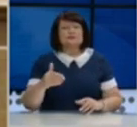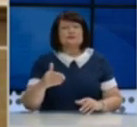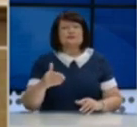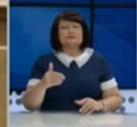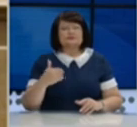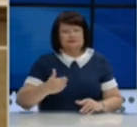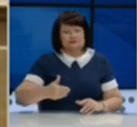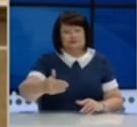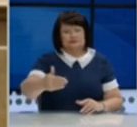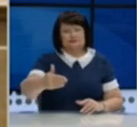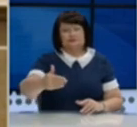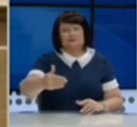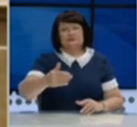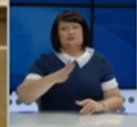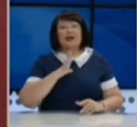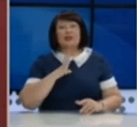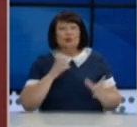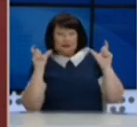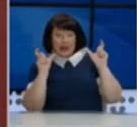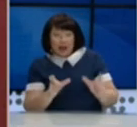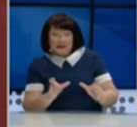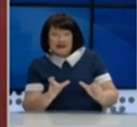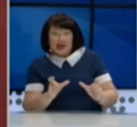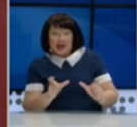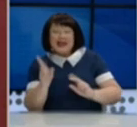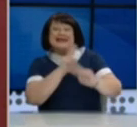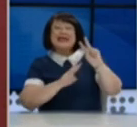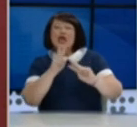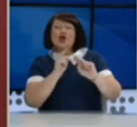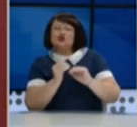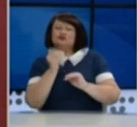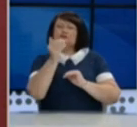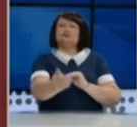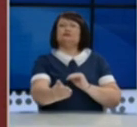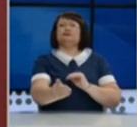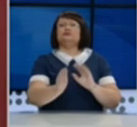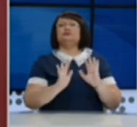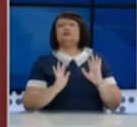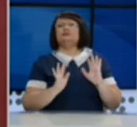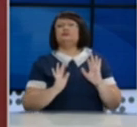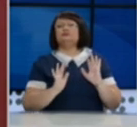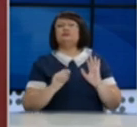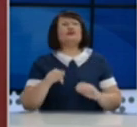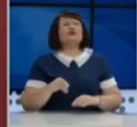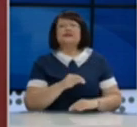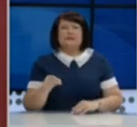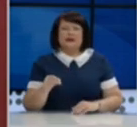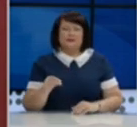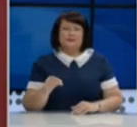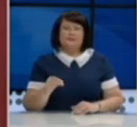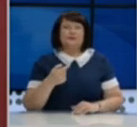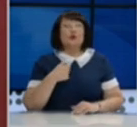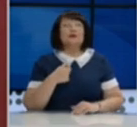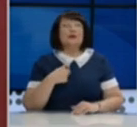μπροστά από την άμυνα του ανθρώπου. Αυτό όμως σε καμία περίπτωση δεν μπορεί να σημαίνει ότι η δική